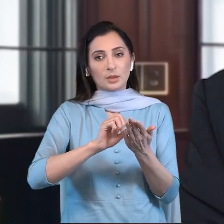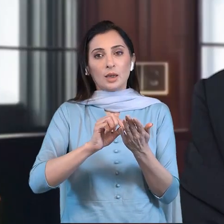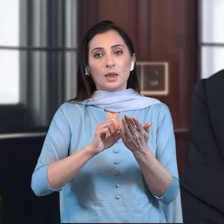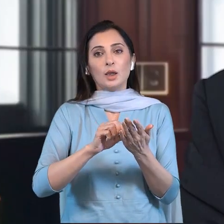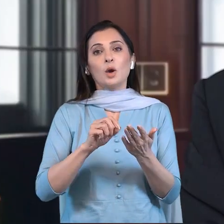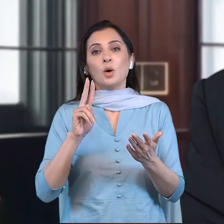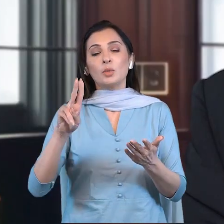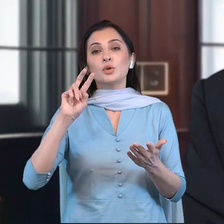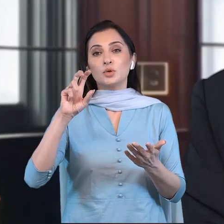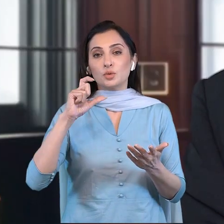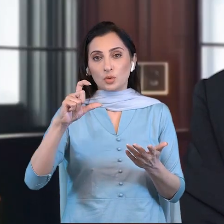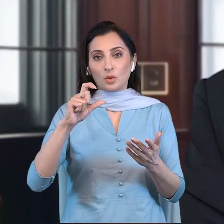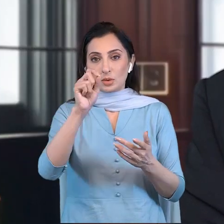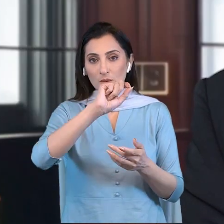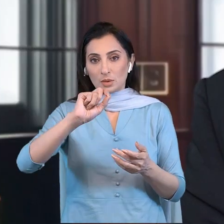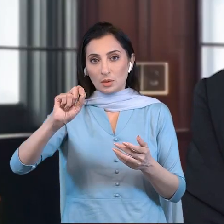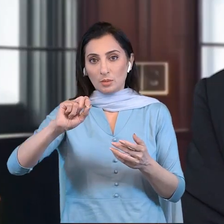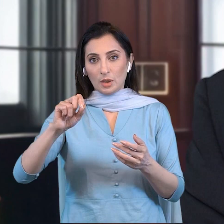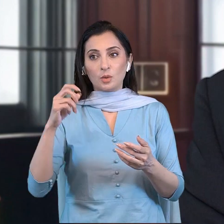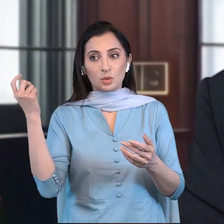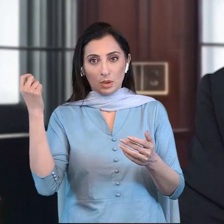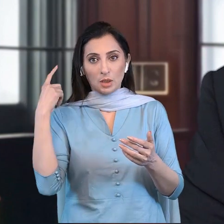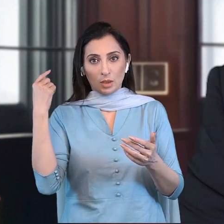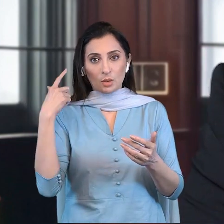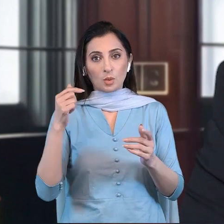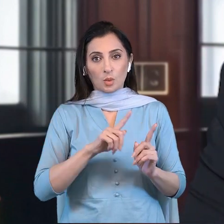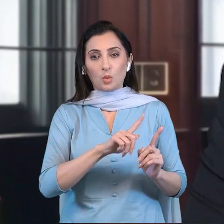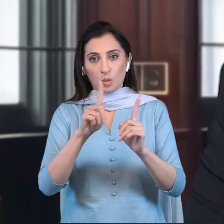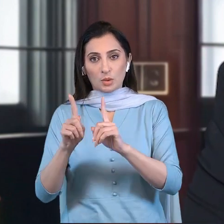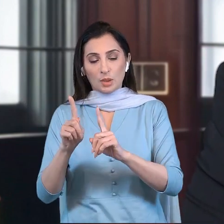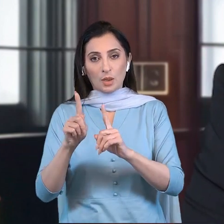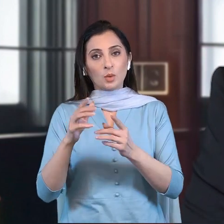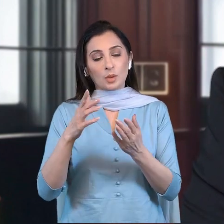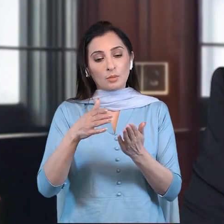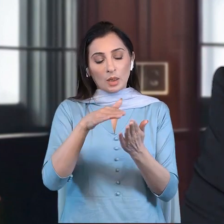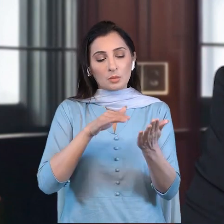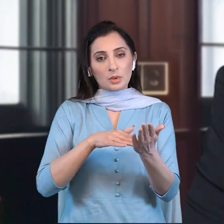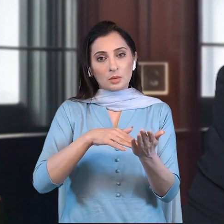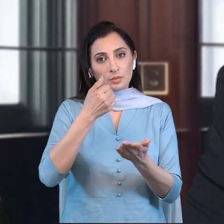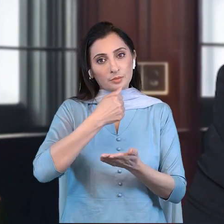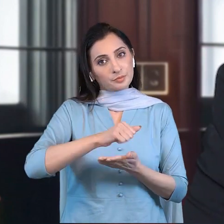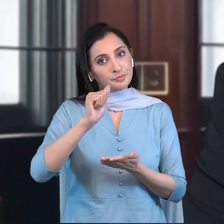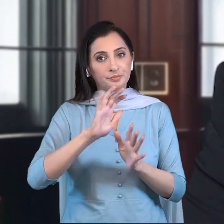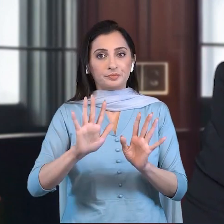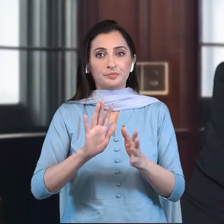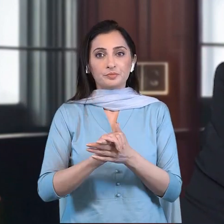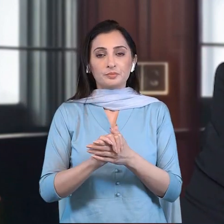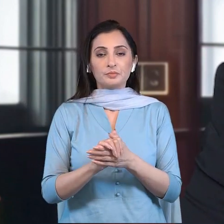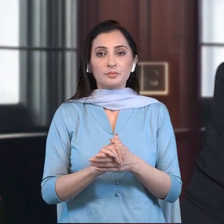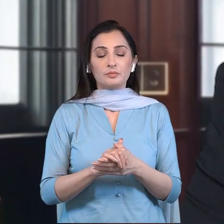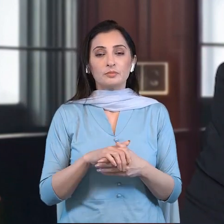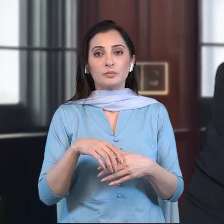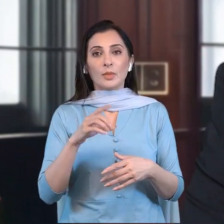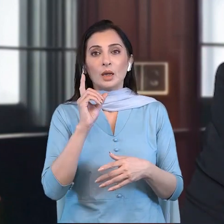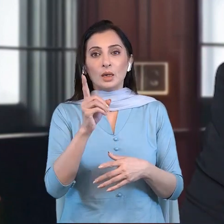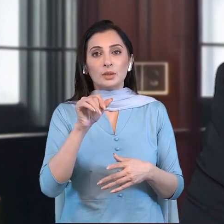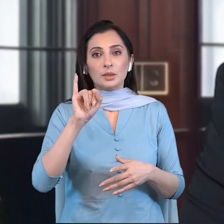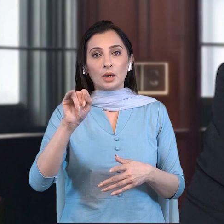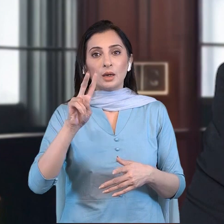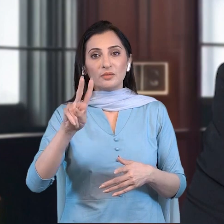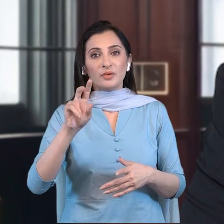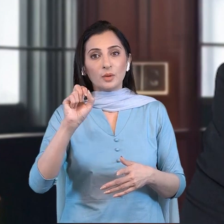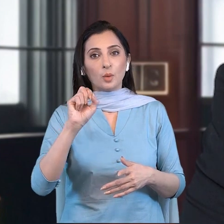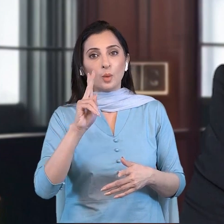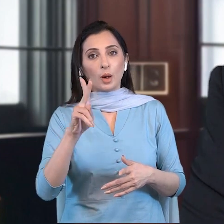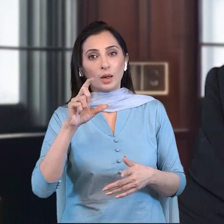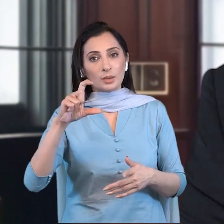وہ ایک ڈائیورس کی افیکٹنس کہ ڈائیورس اب ہو گئی ہے. اور